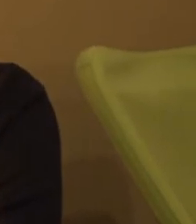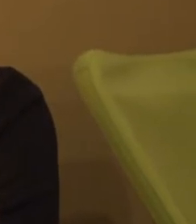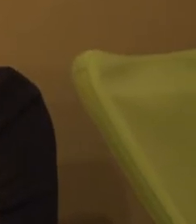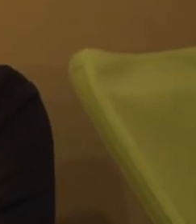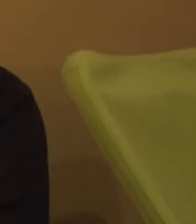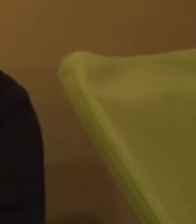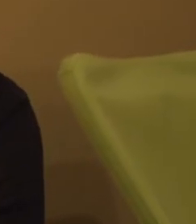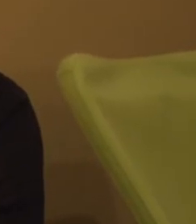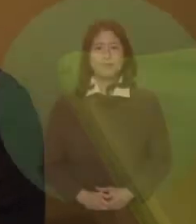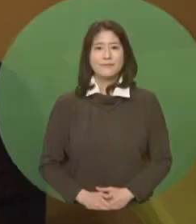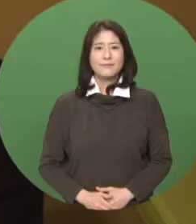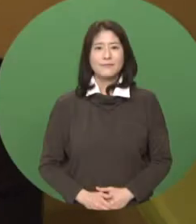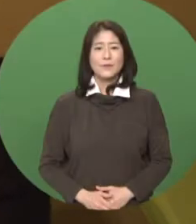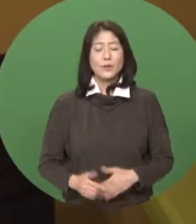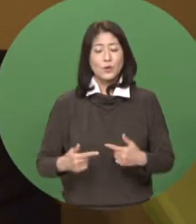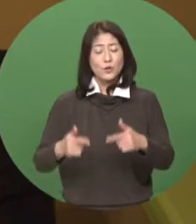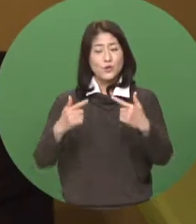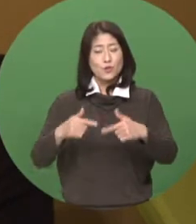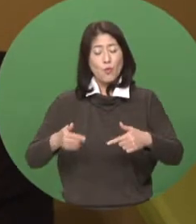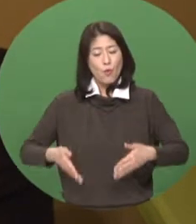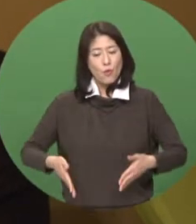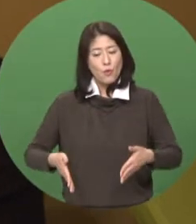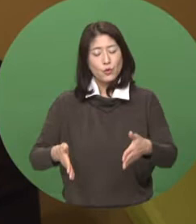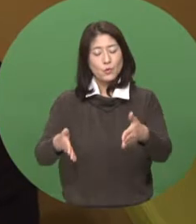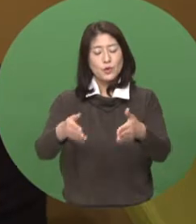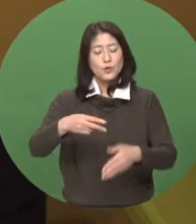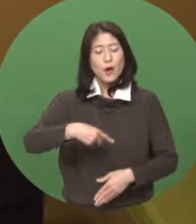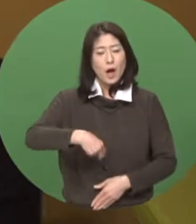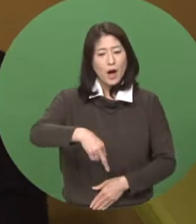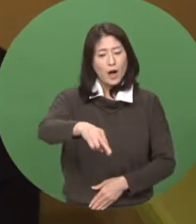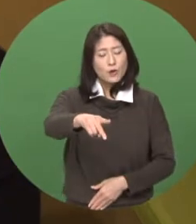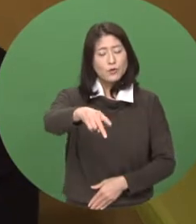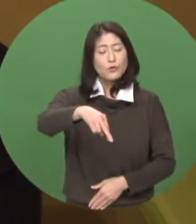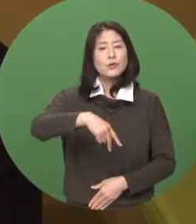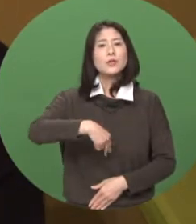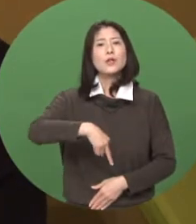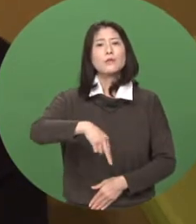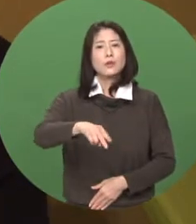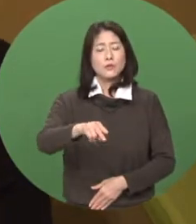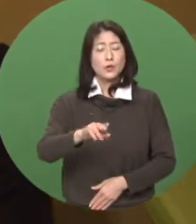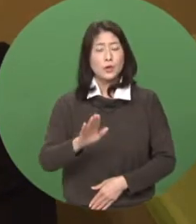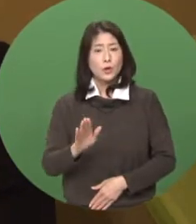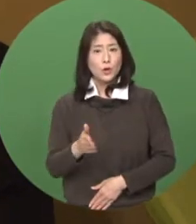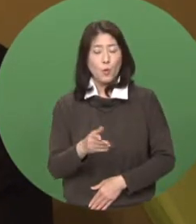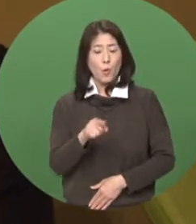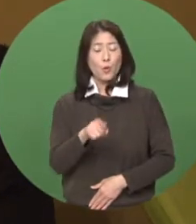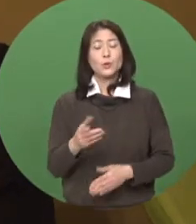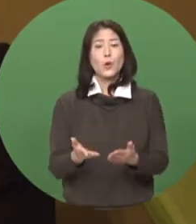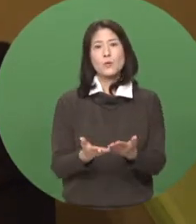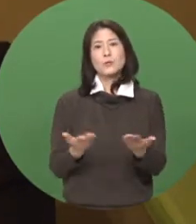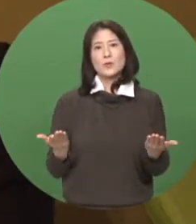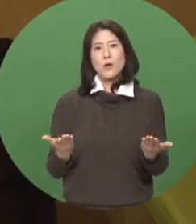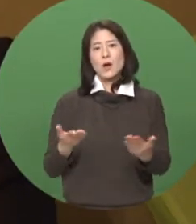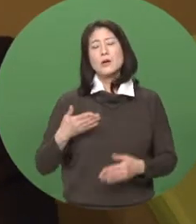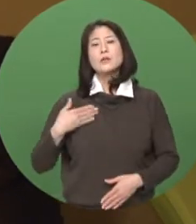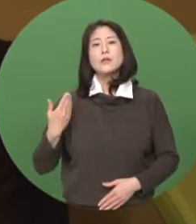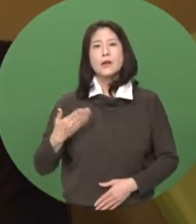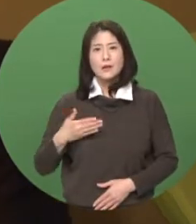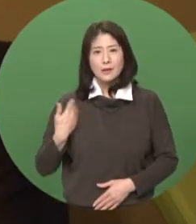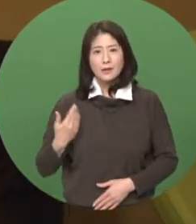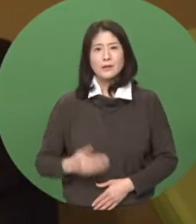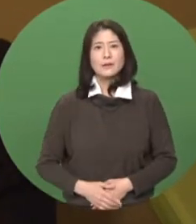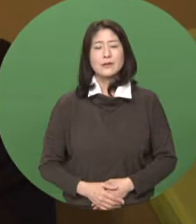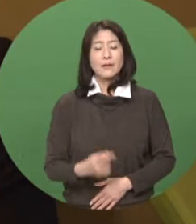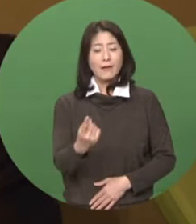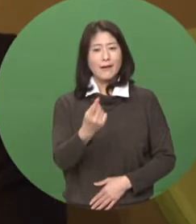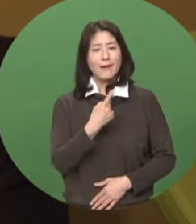なんか生駒市民なので、こことかもずっと何回も前通ったことあるんですけど、こういうお店があるって全然知らなくて、